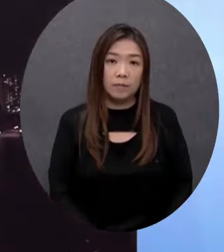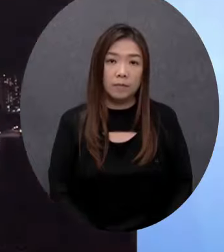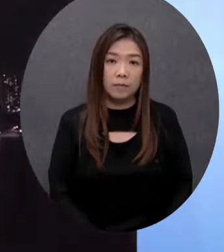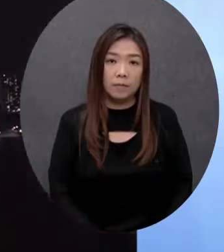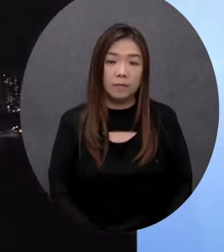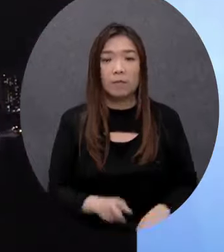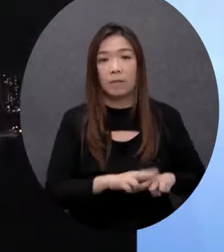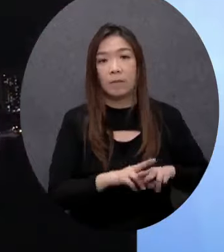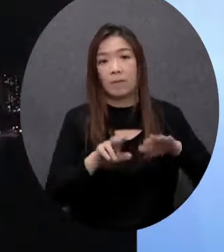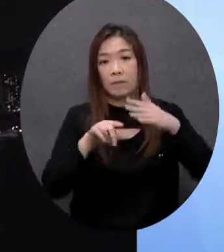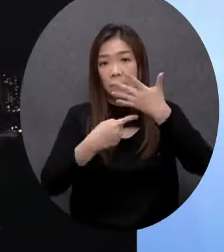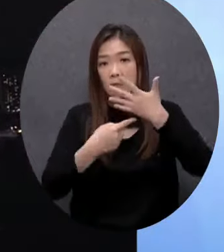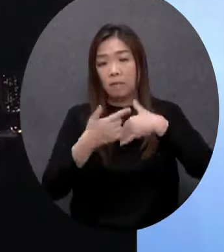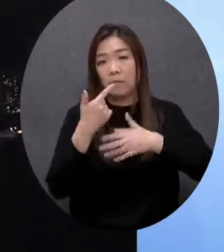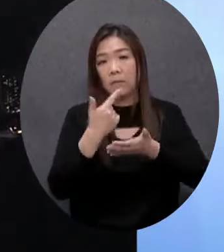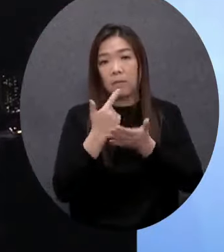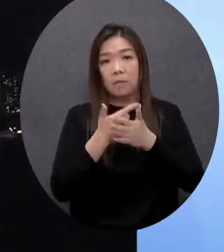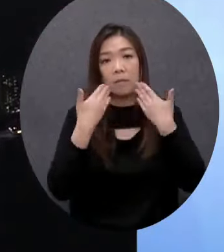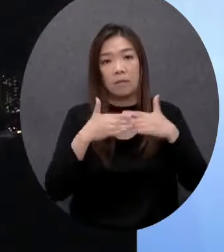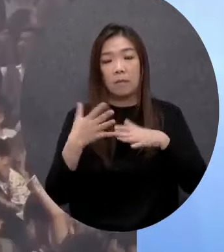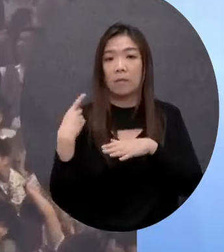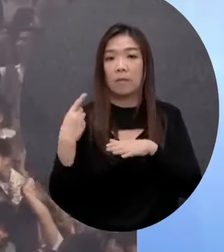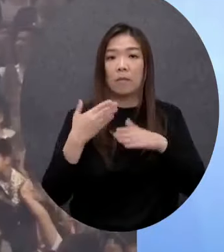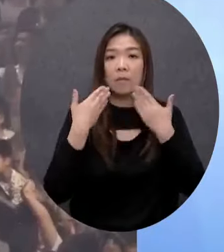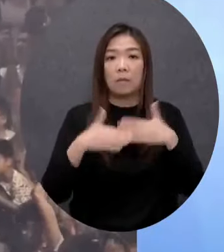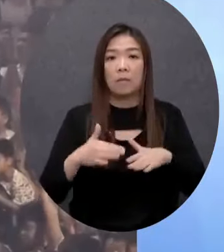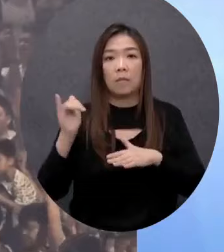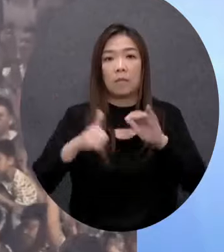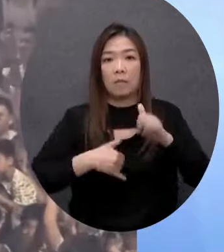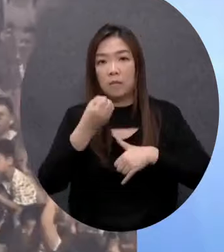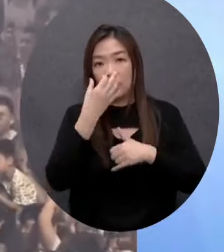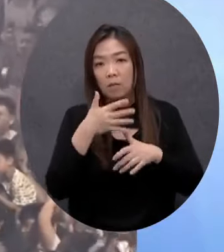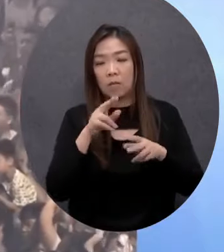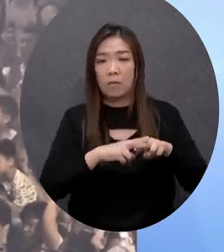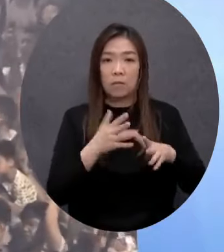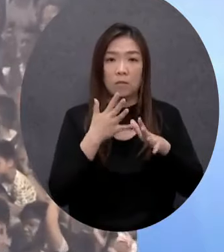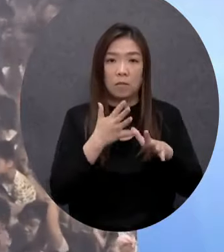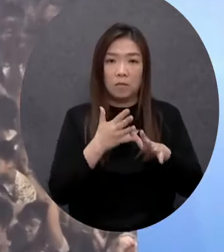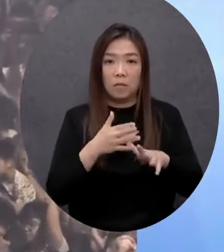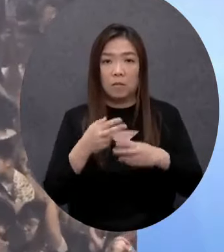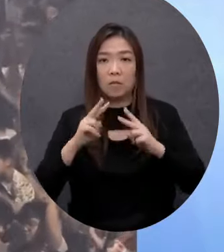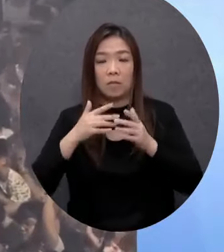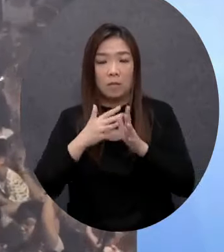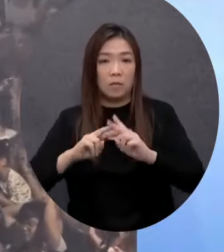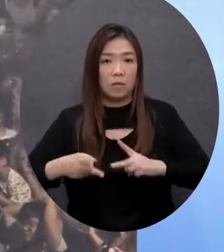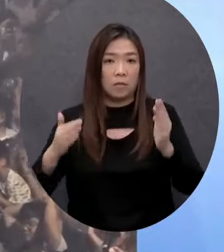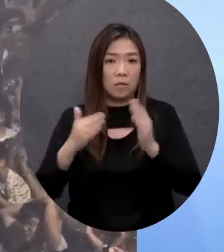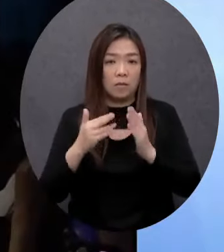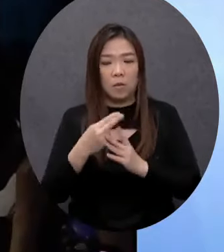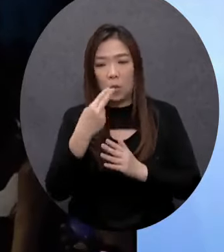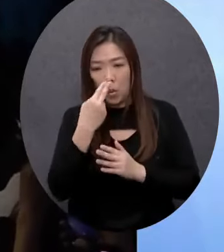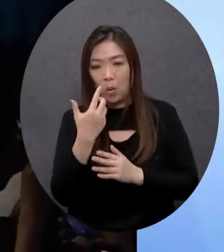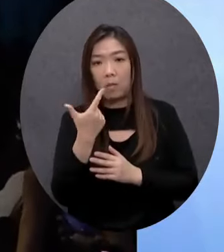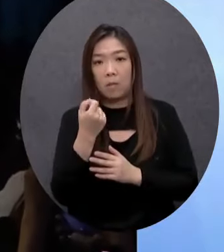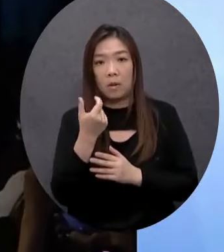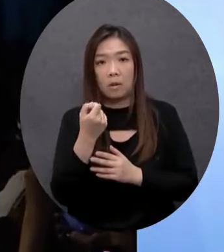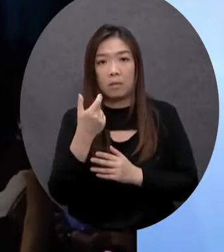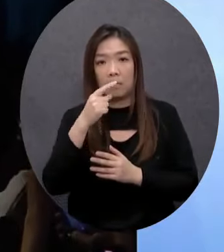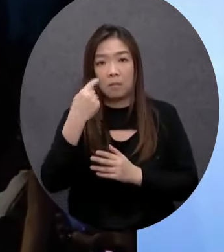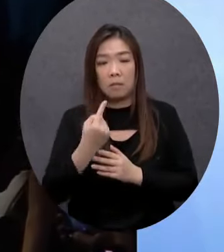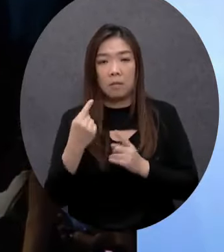内地五一黄金周假期寻日结束，访港内地旅客数字和旅游发展局原先估计的大约80万人次差不